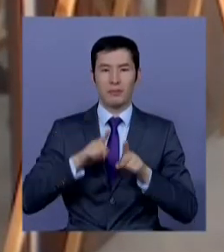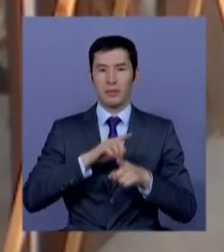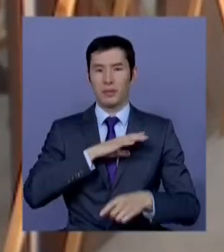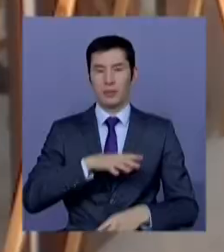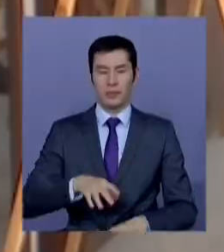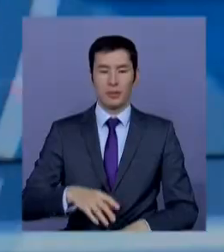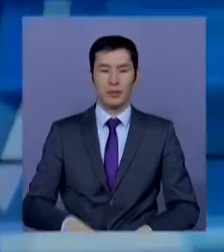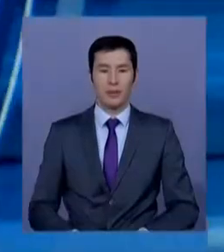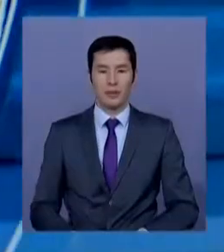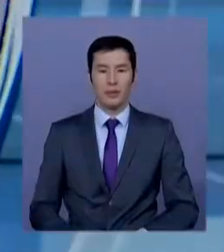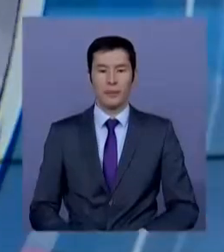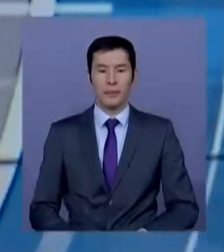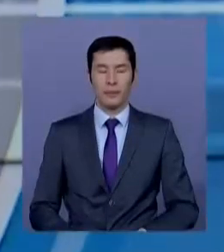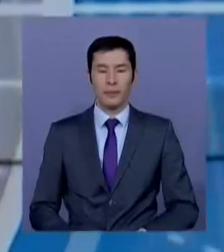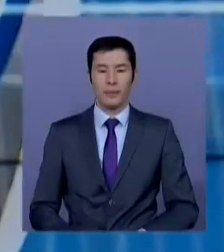емес.